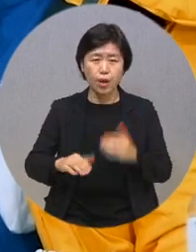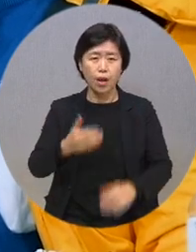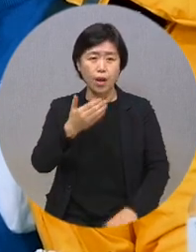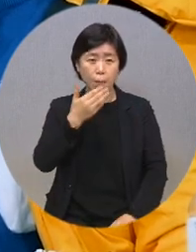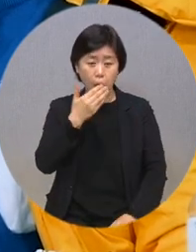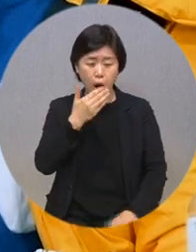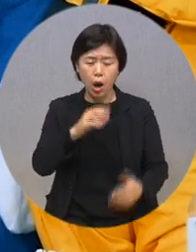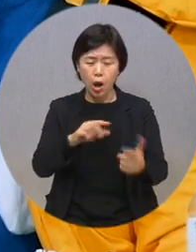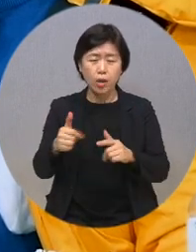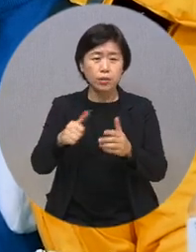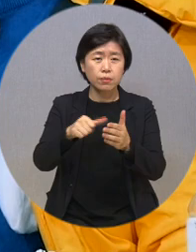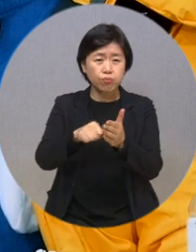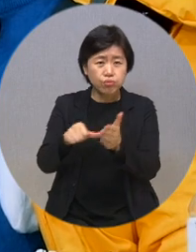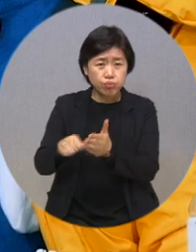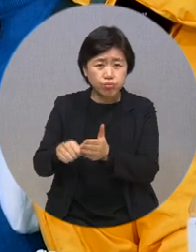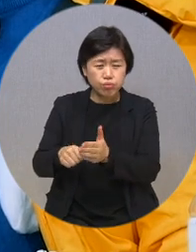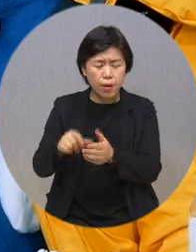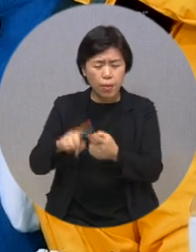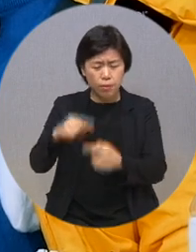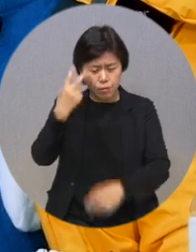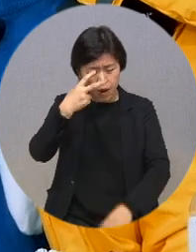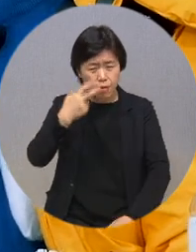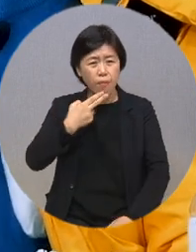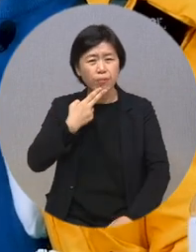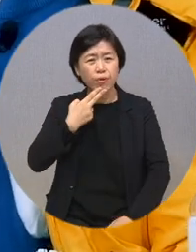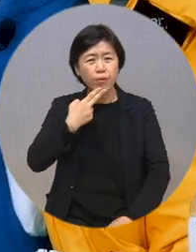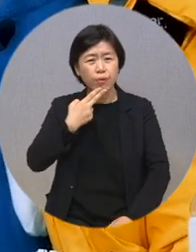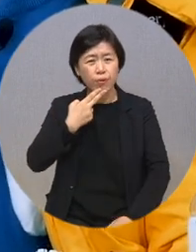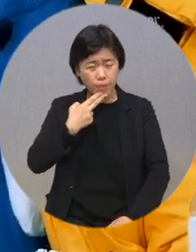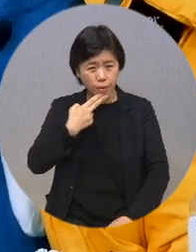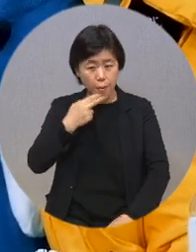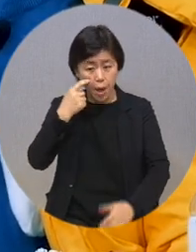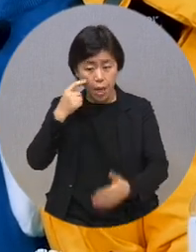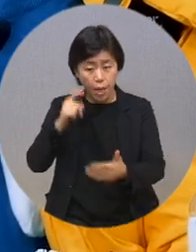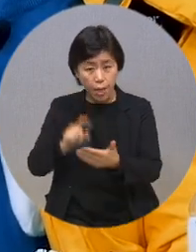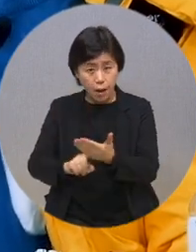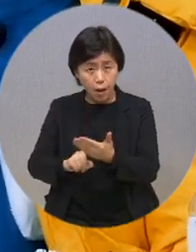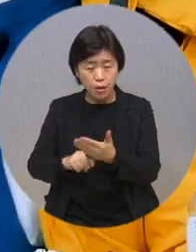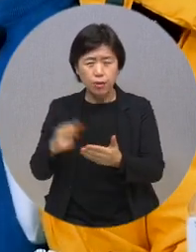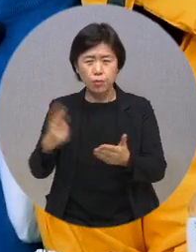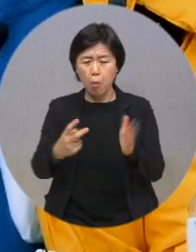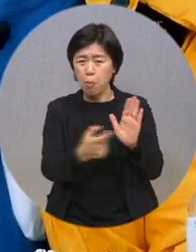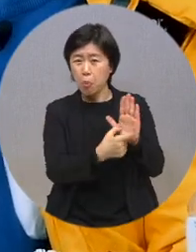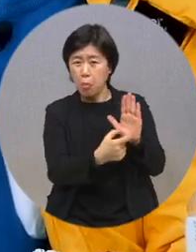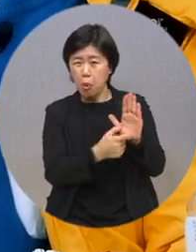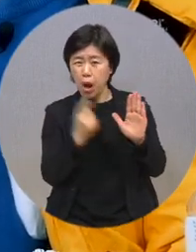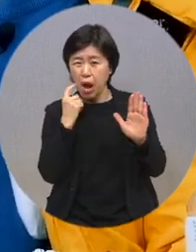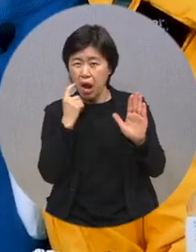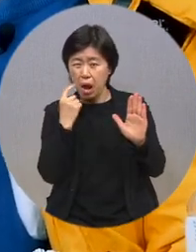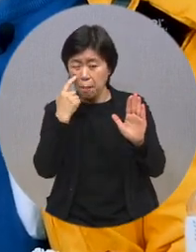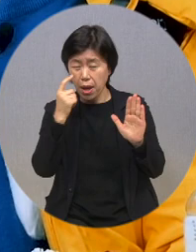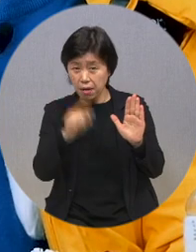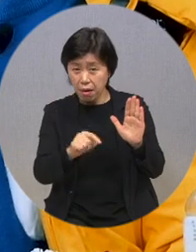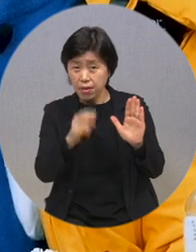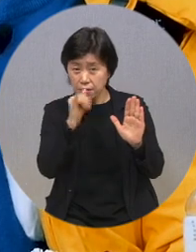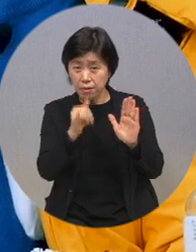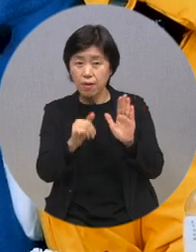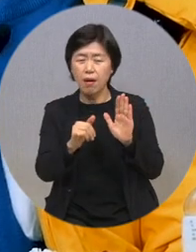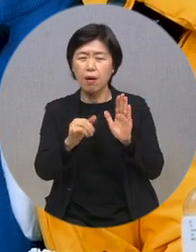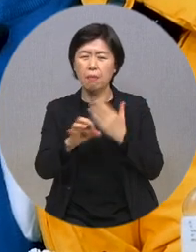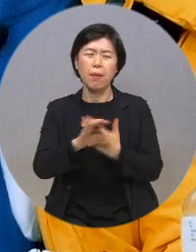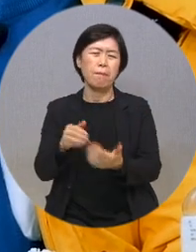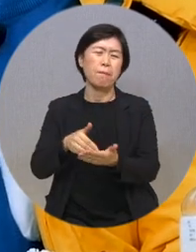관리가 좀 안 좋다. 식품 위생에 문제가 있다. 안 되지 그러면. 온산지에 표시에 문제가 있다. 안 되죠. 그러면. 이러면 가차없이